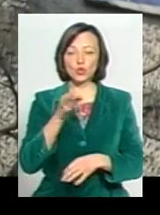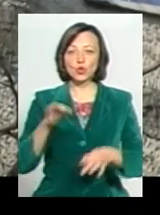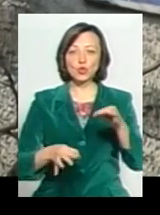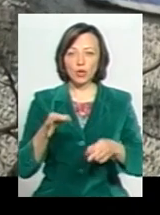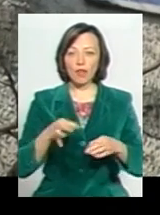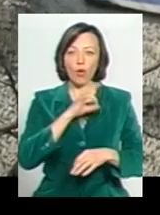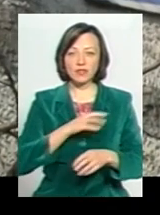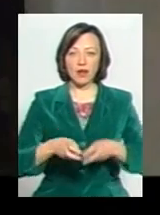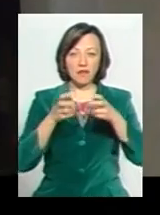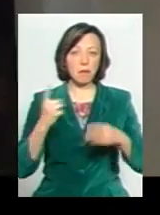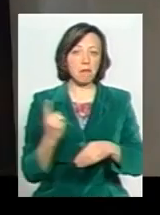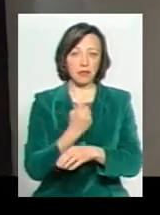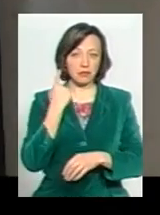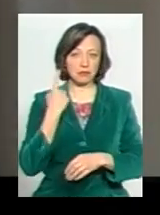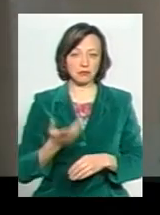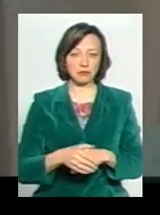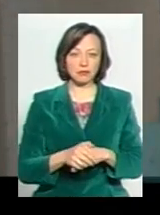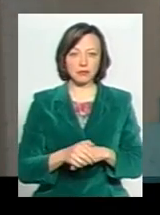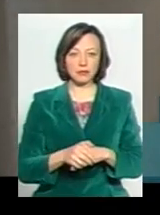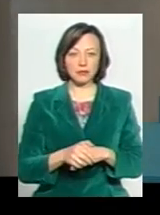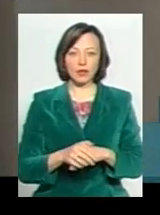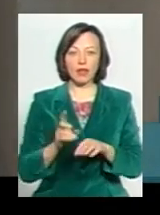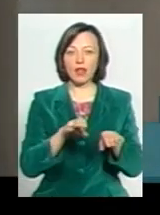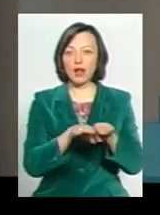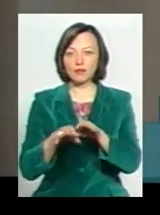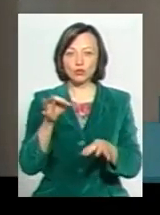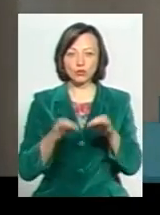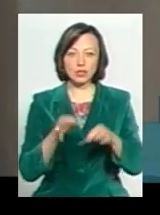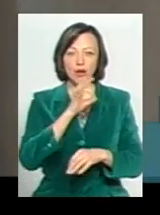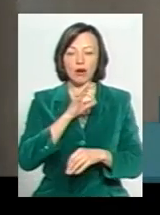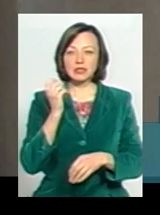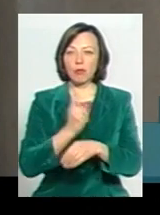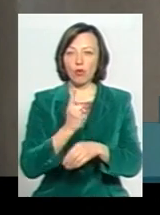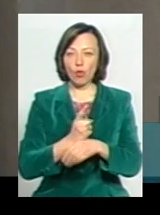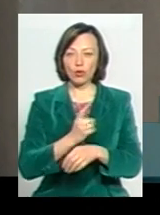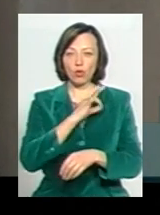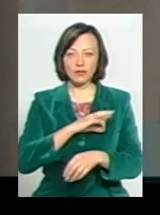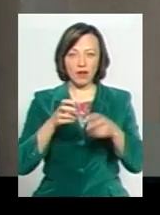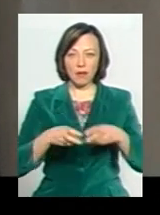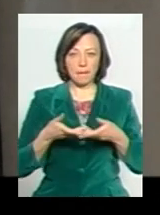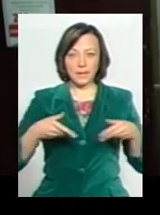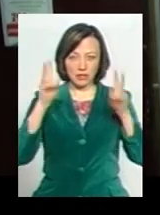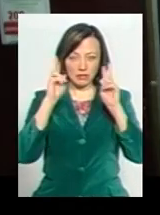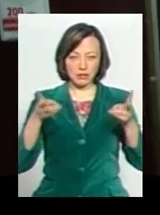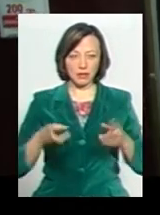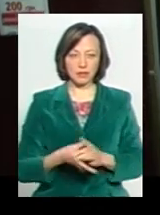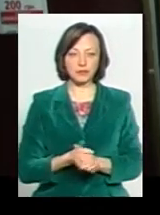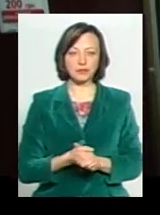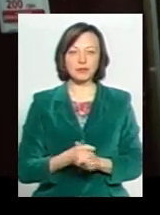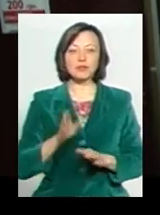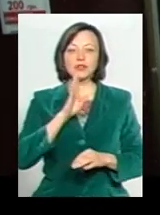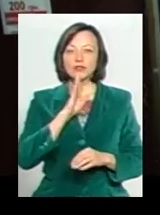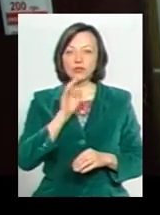ліфтами вперше чують. Про те, що на рівні суду заборонено користуватися цим ліфтом, ми не знали. Попри це,